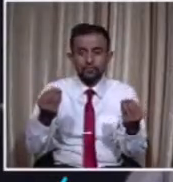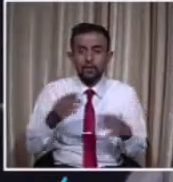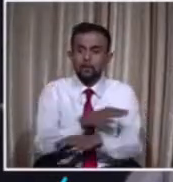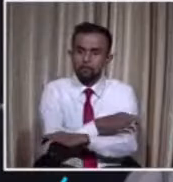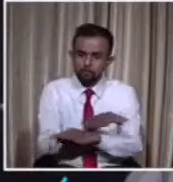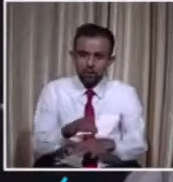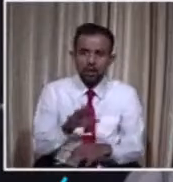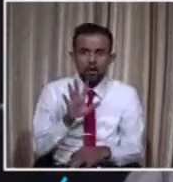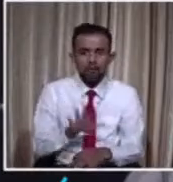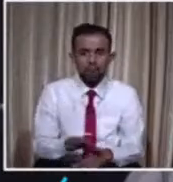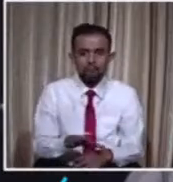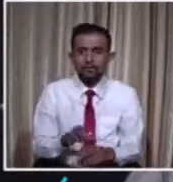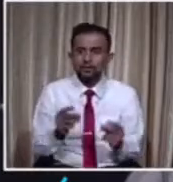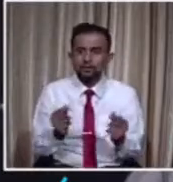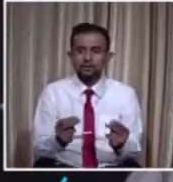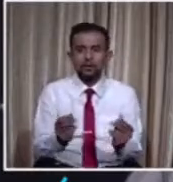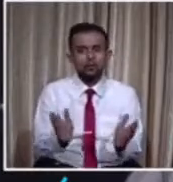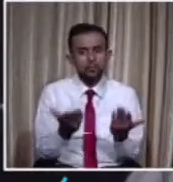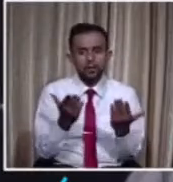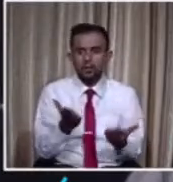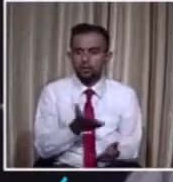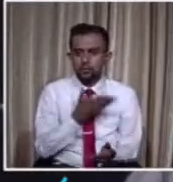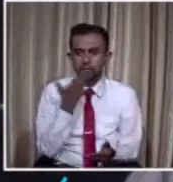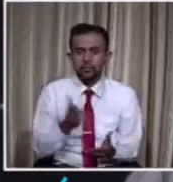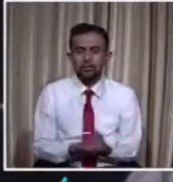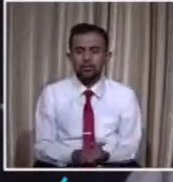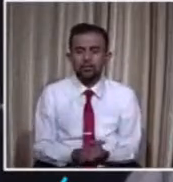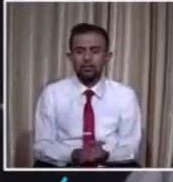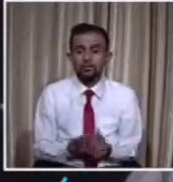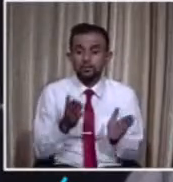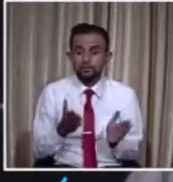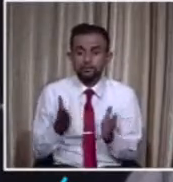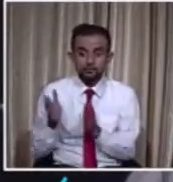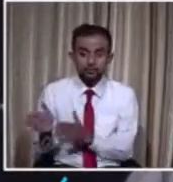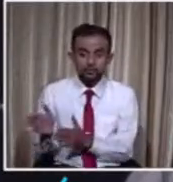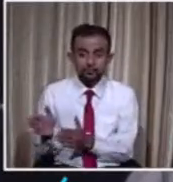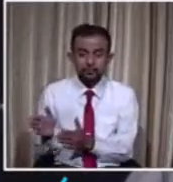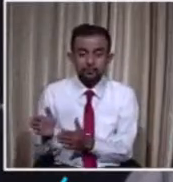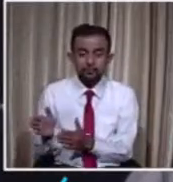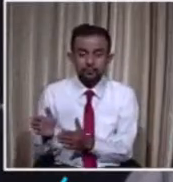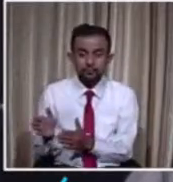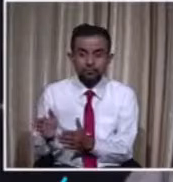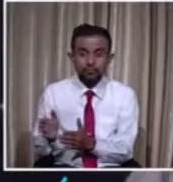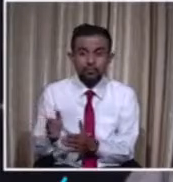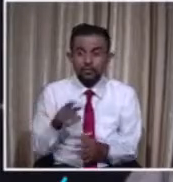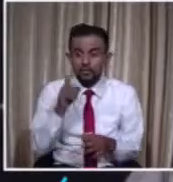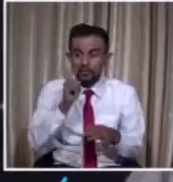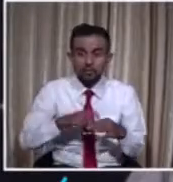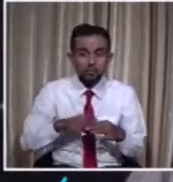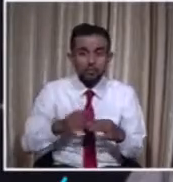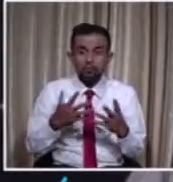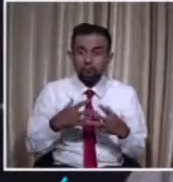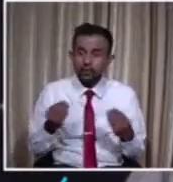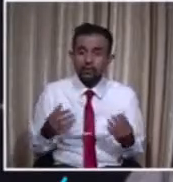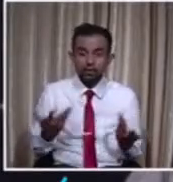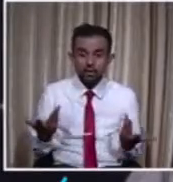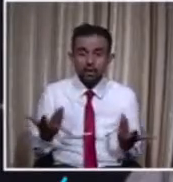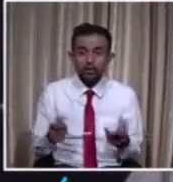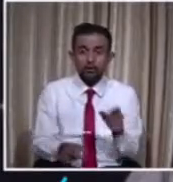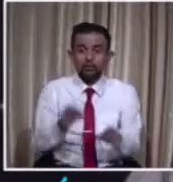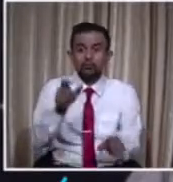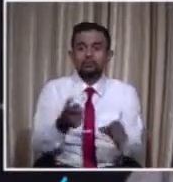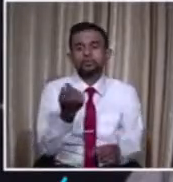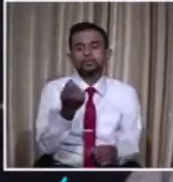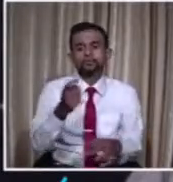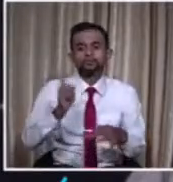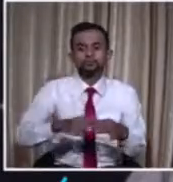ක්‍රමවේදයක් තියෙනවා. ඒක ඉක්මනට පටන් ගන්න පුළුවන්. ඊළඟට දෙක කාලයක් තියෙන ගමන් මේ එක කිව්වත් ප්‍රශ්න විසඳෙන්නේ නැහැ. ජනතාවගේ ආර්ථික